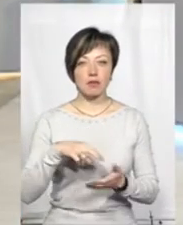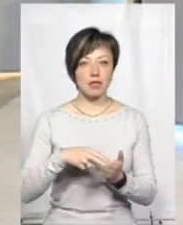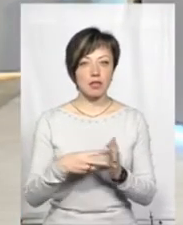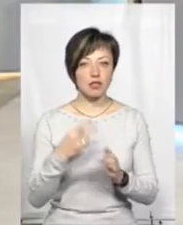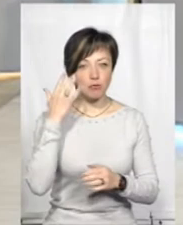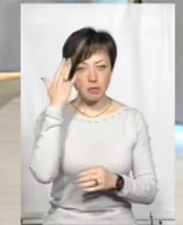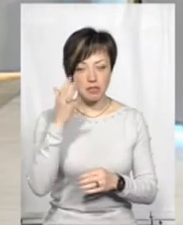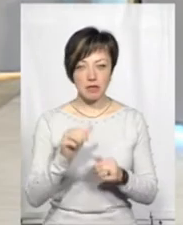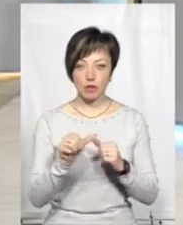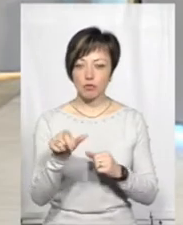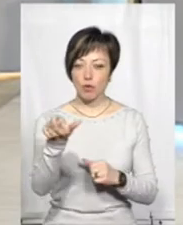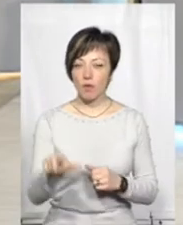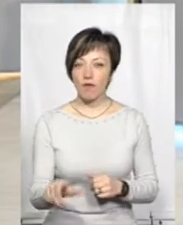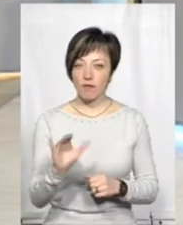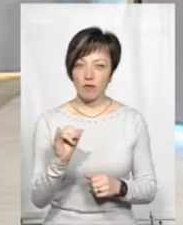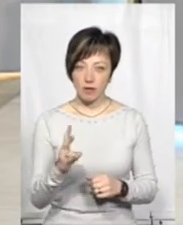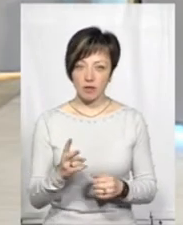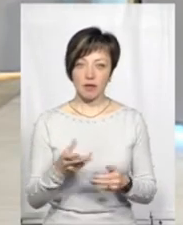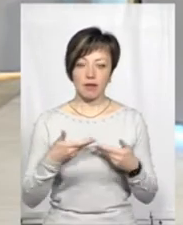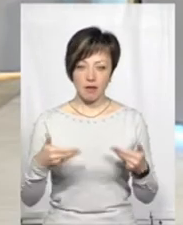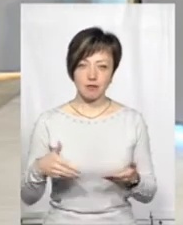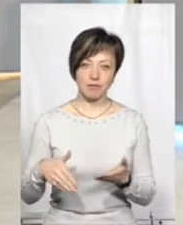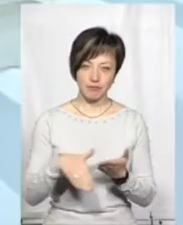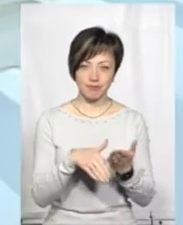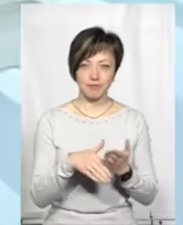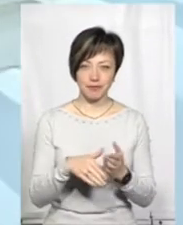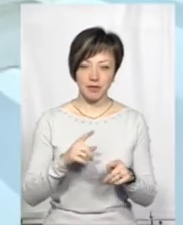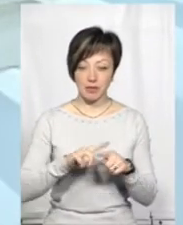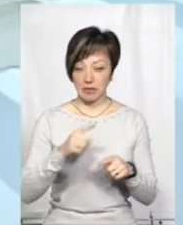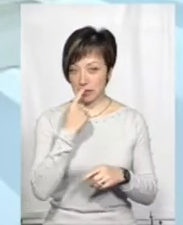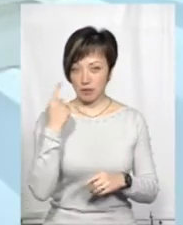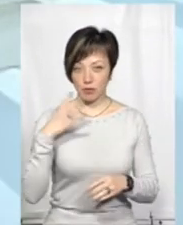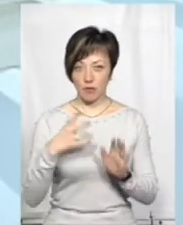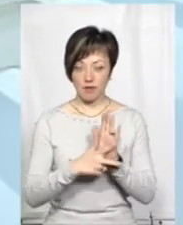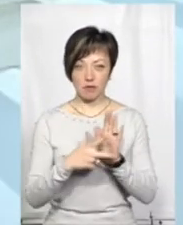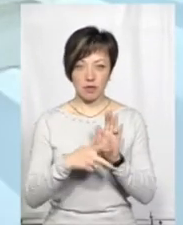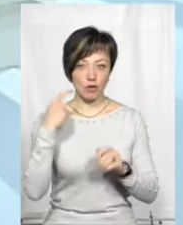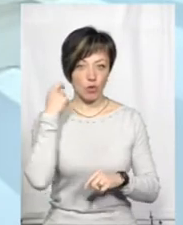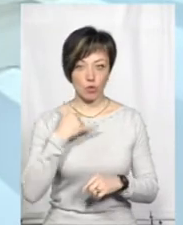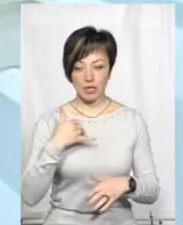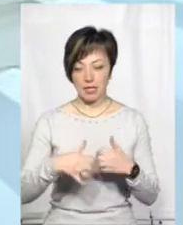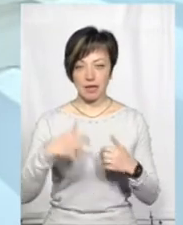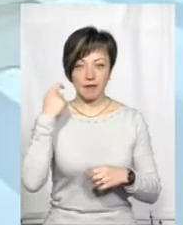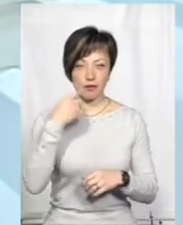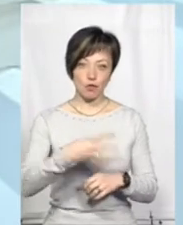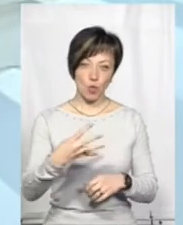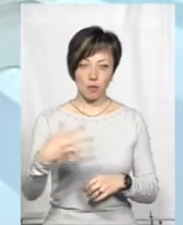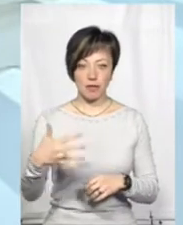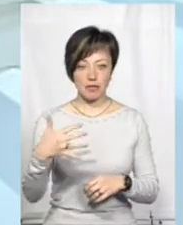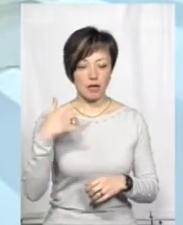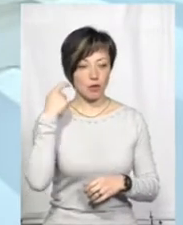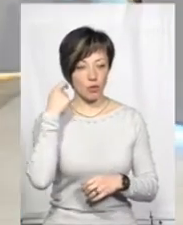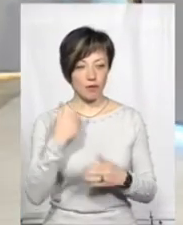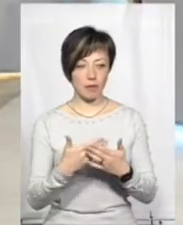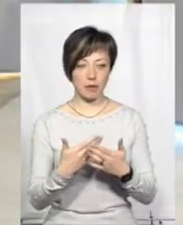мислення. І окрім цього, він, скажімо так, він ще нас підганяє. Нещодавно йому було 80 років, у нас в основному там середній вік там 40, там 50